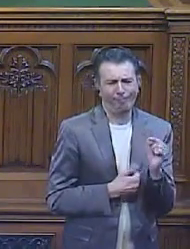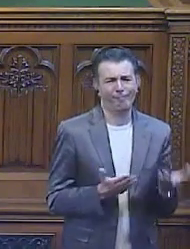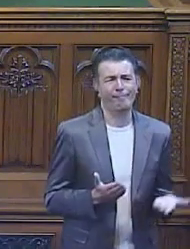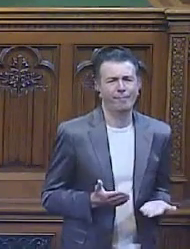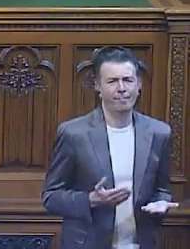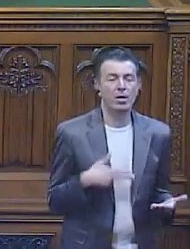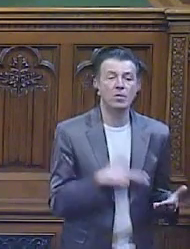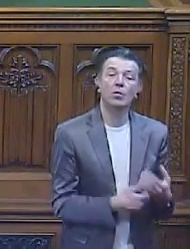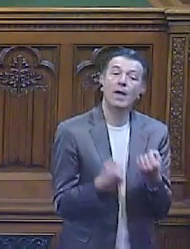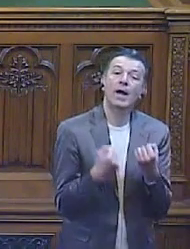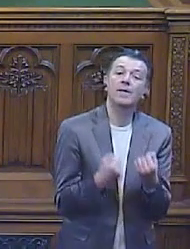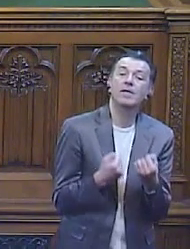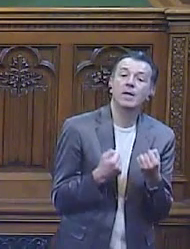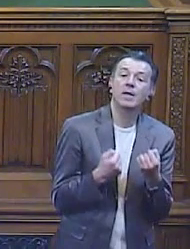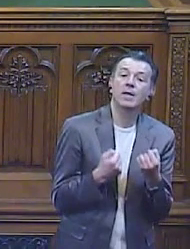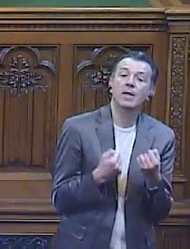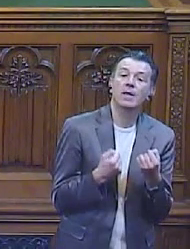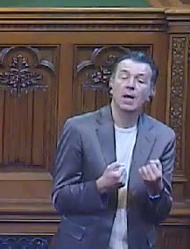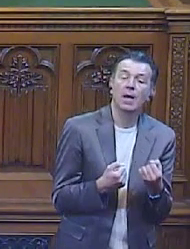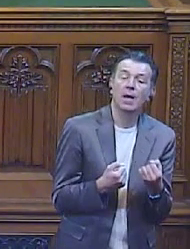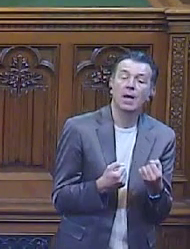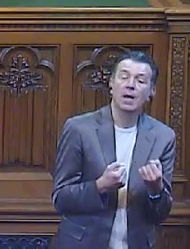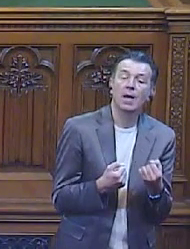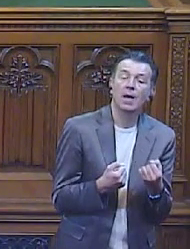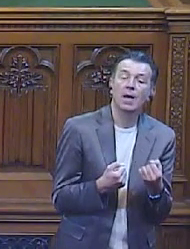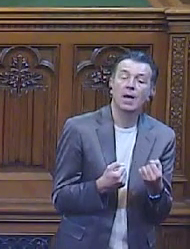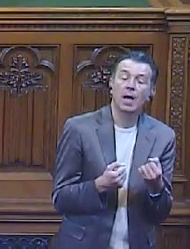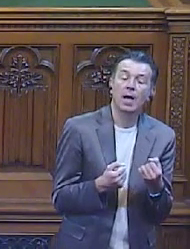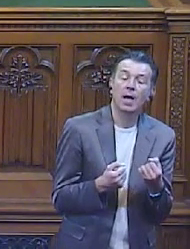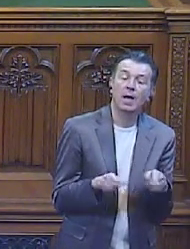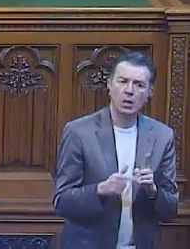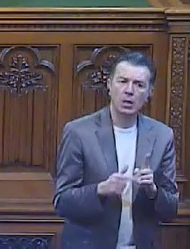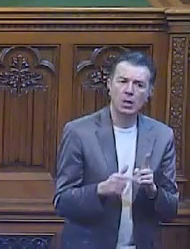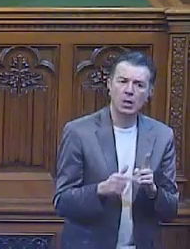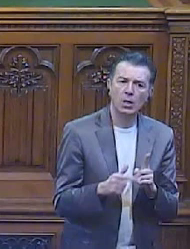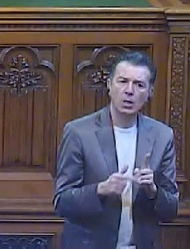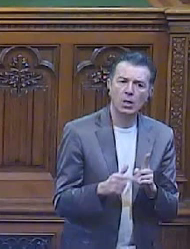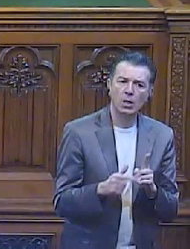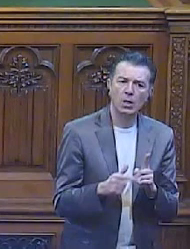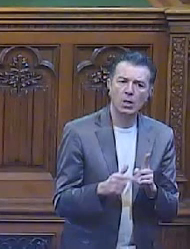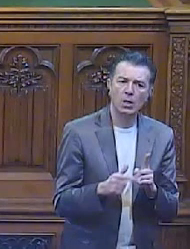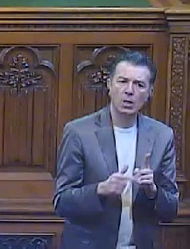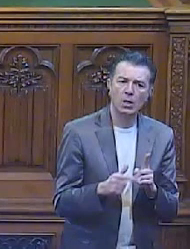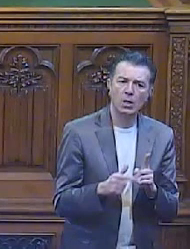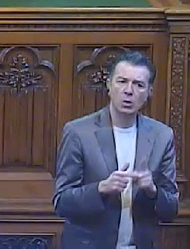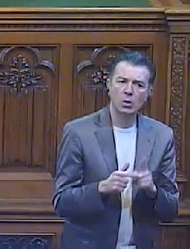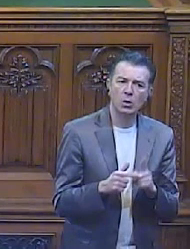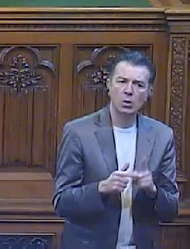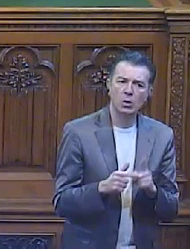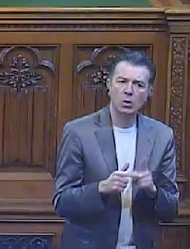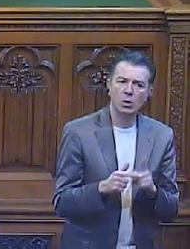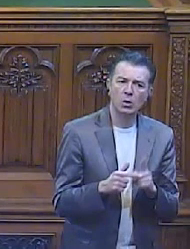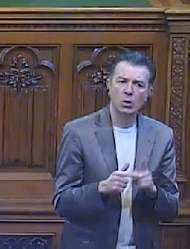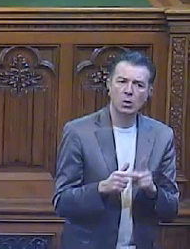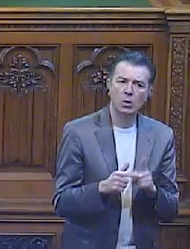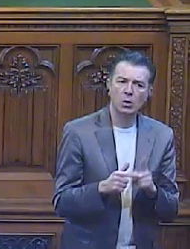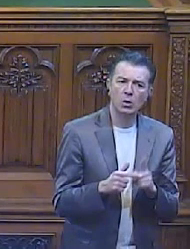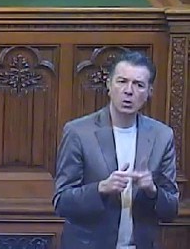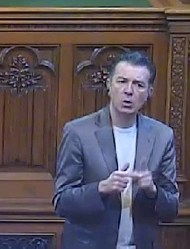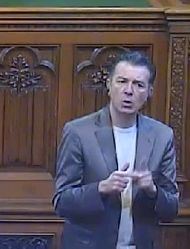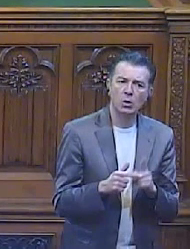Zur sozialen Sicherheit gehört aber auch ein leistbarer und gut ausgebauter öffentlicher